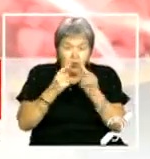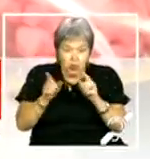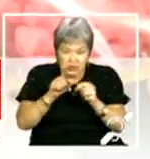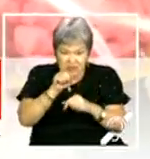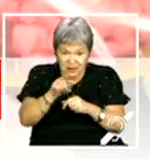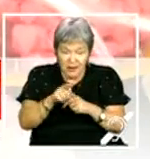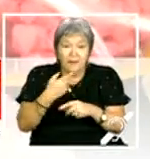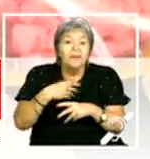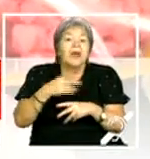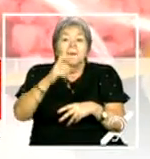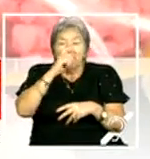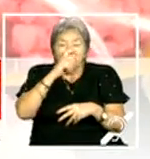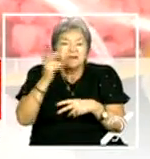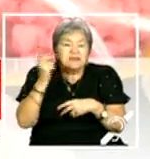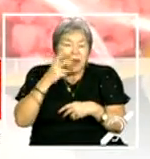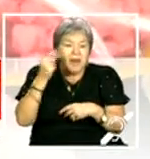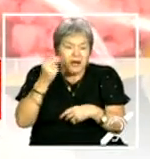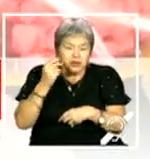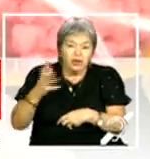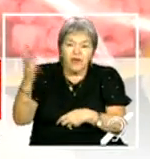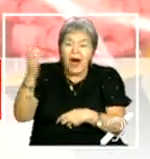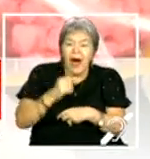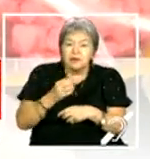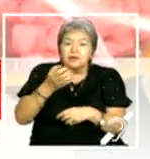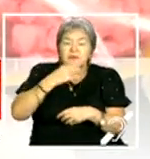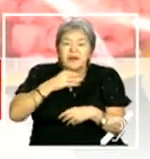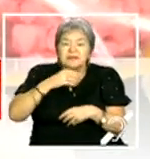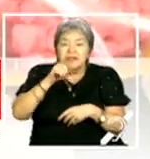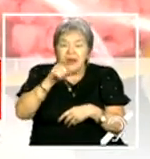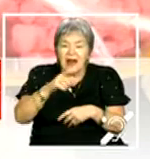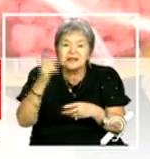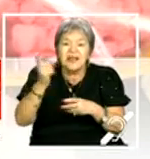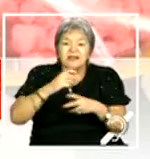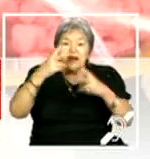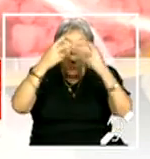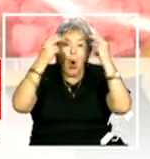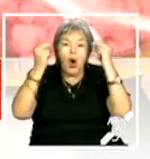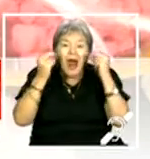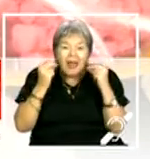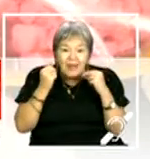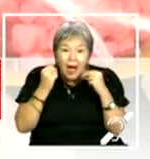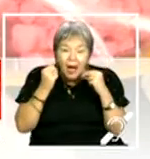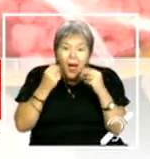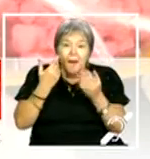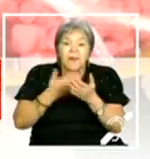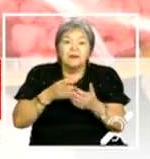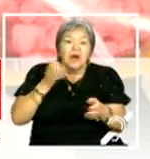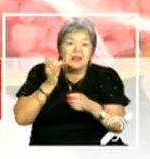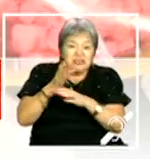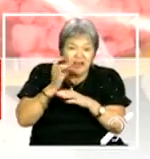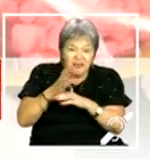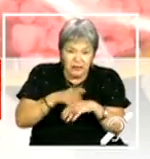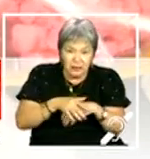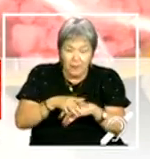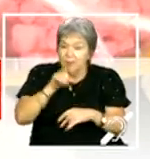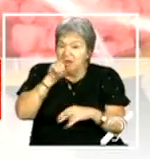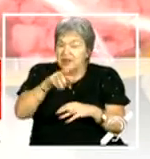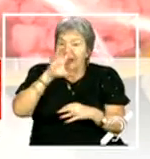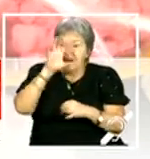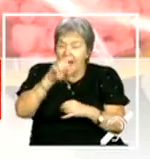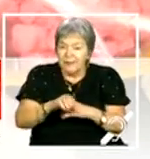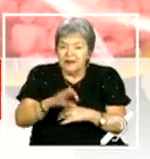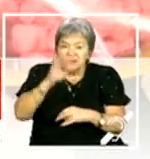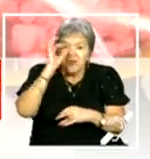din Brașov ar fi adus aceste droguri tocmai din Olanda pentru a fi vândute. Ei au fost prinși